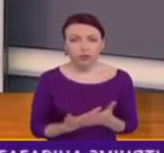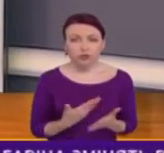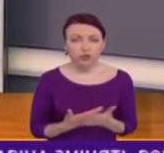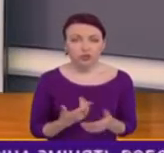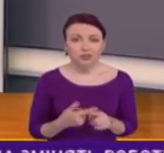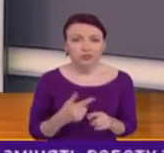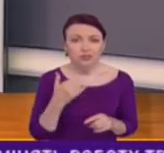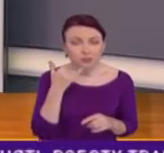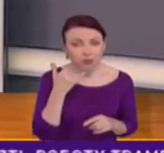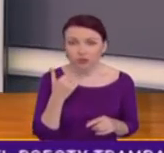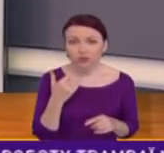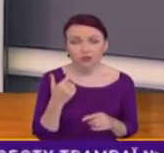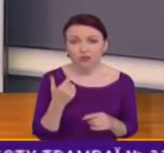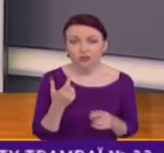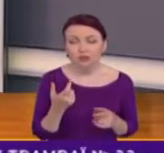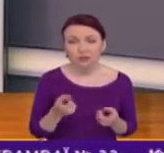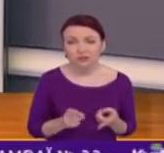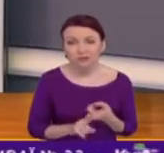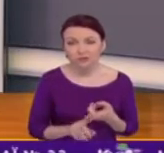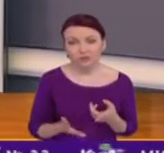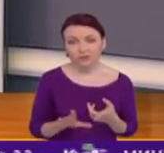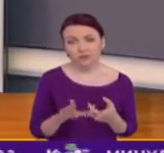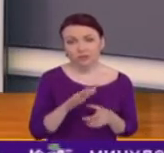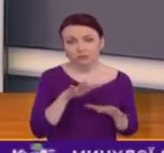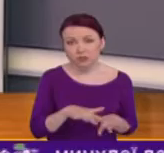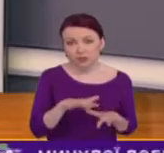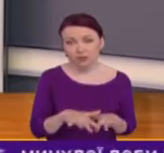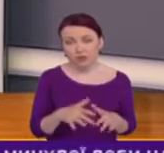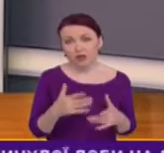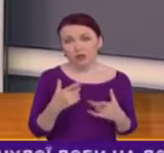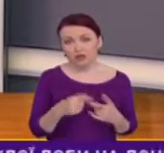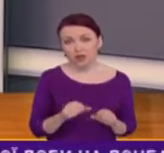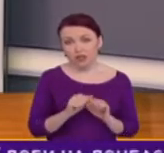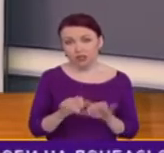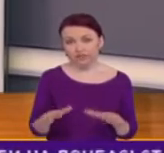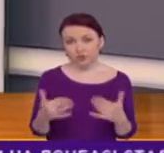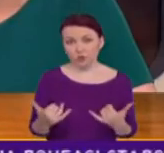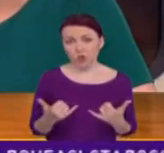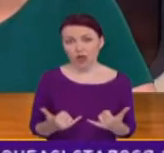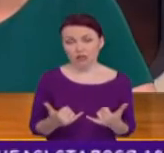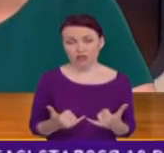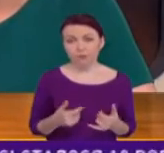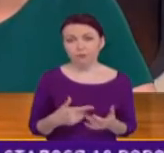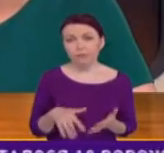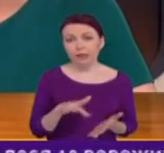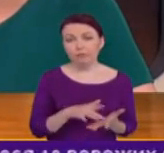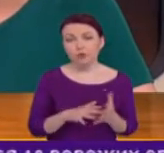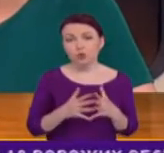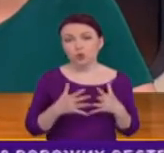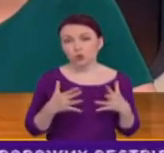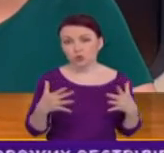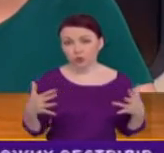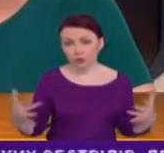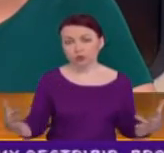не перетинаються з тими місцями, де зараз кінечні. Кінцеві, так, сучасні, тому що місто розрослося